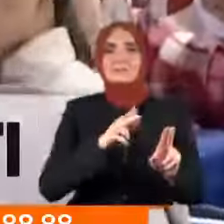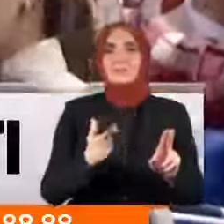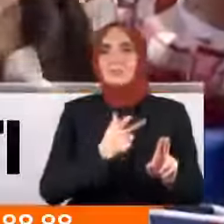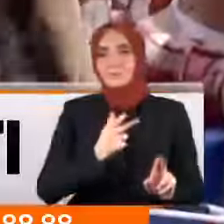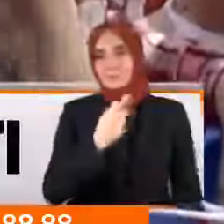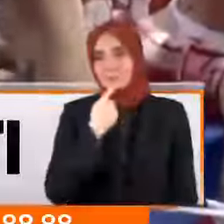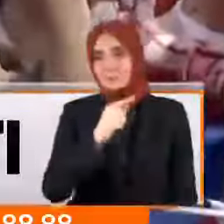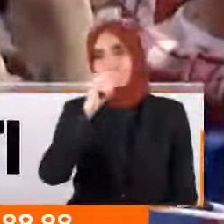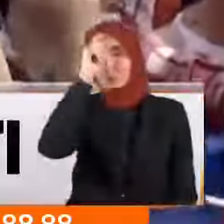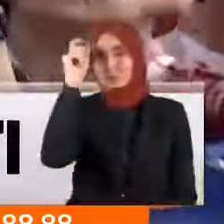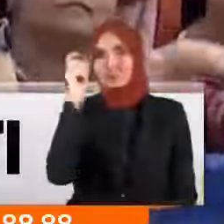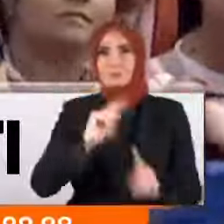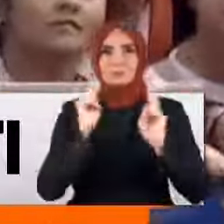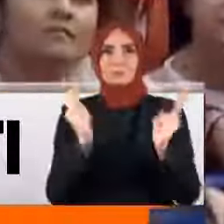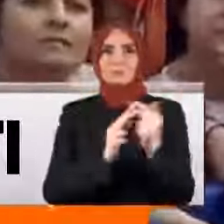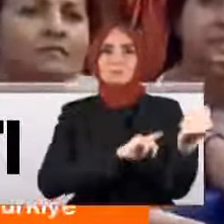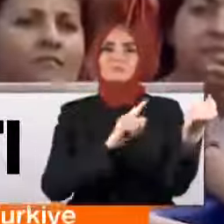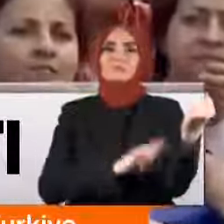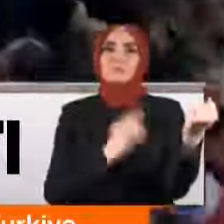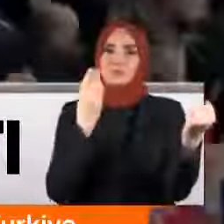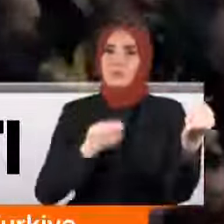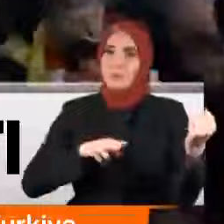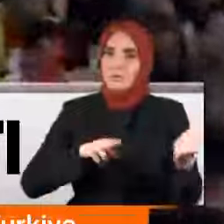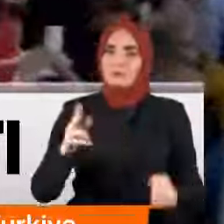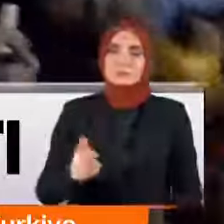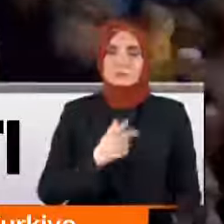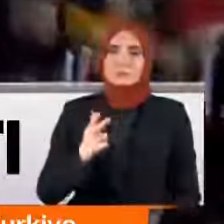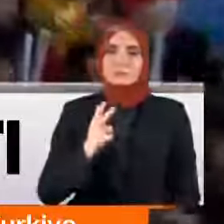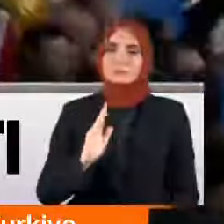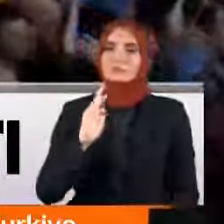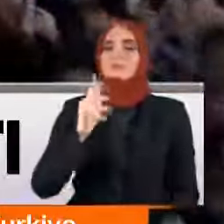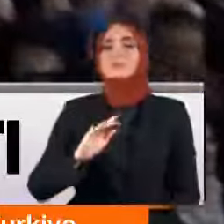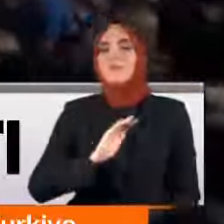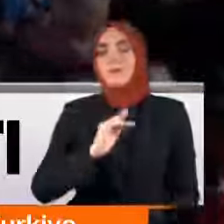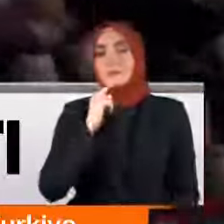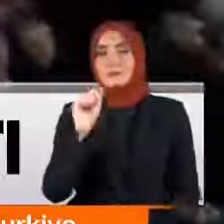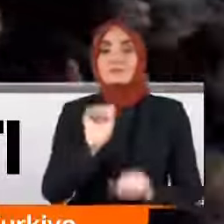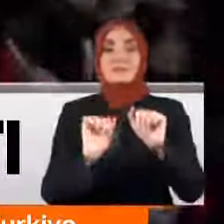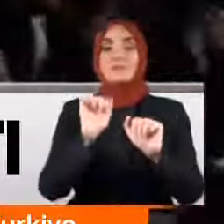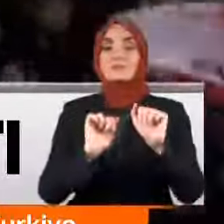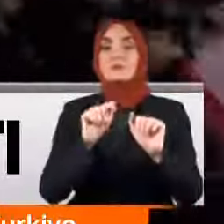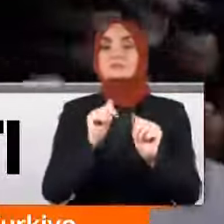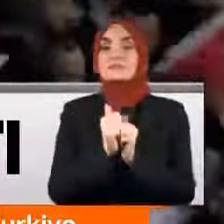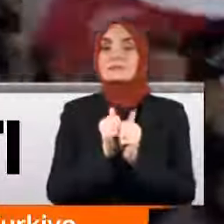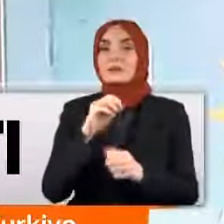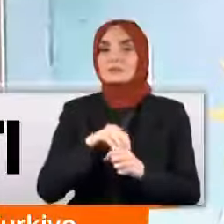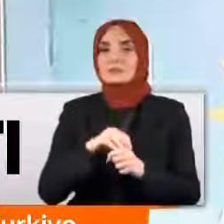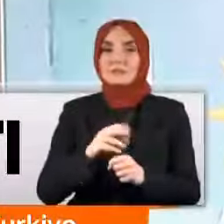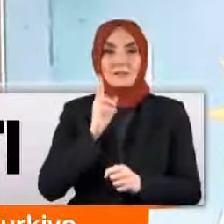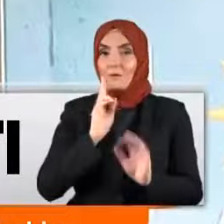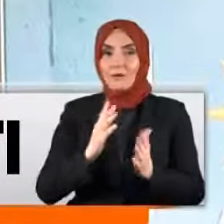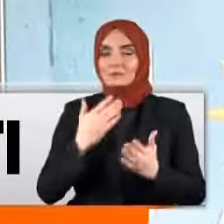yolunda hızla ilerliyor diyerek devam ettiği sözlerine savunma sanayide gelinen noktanın altını kalın çizgilerle çizdi.